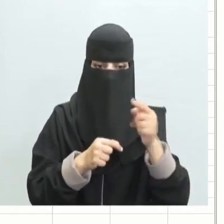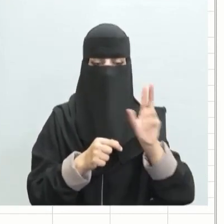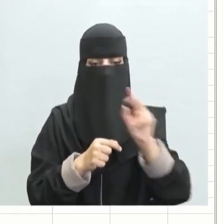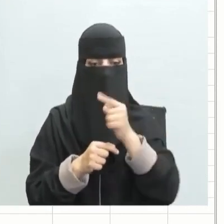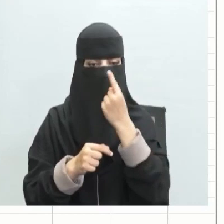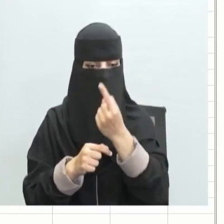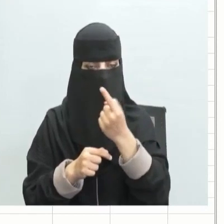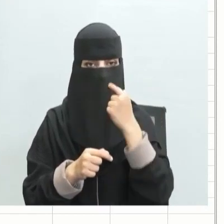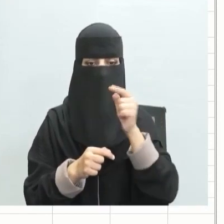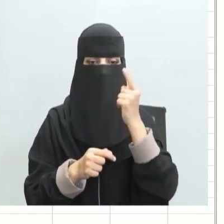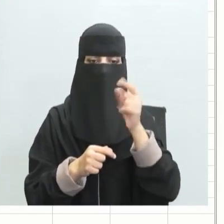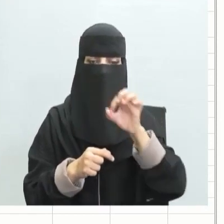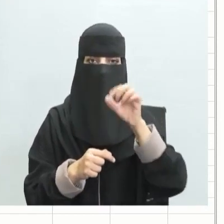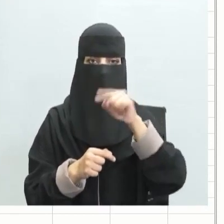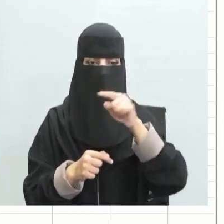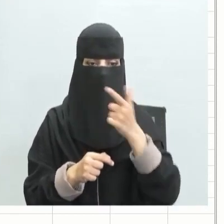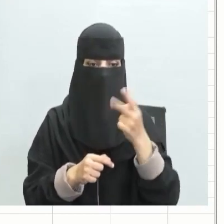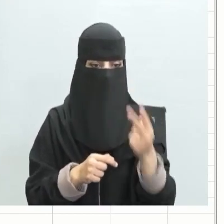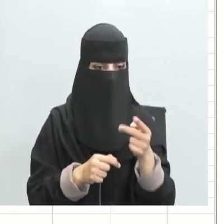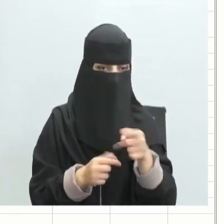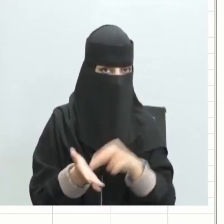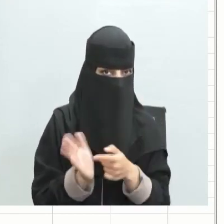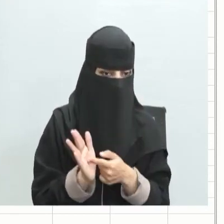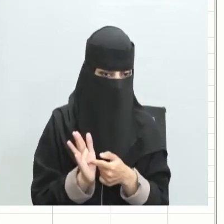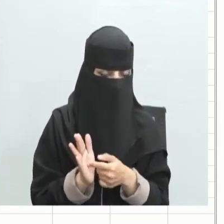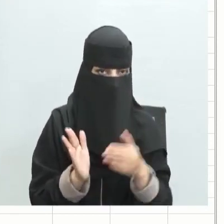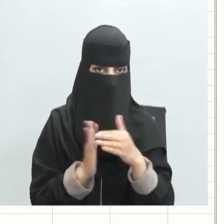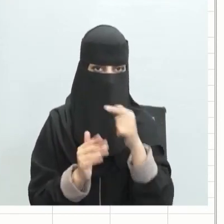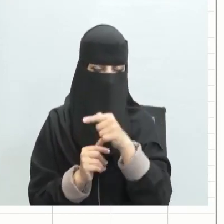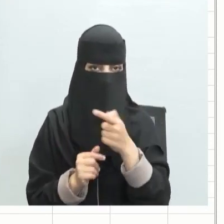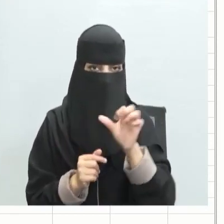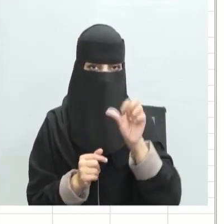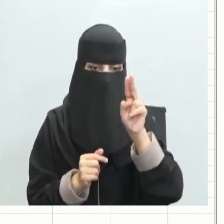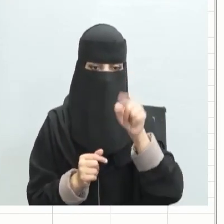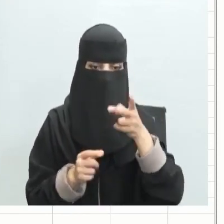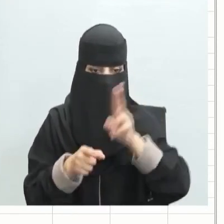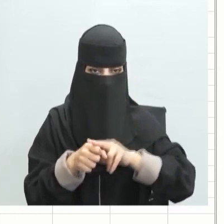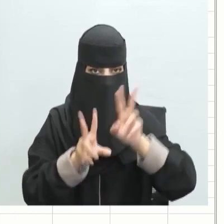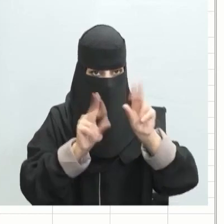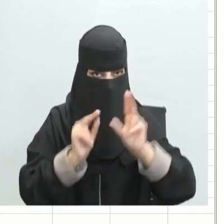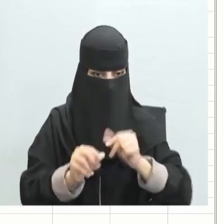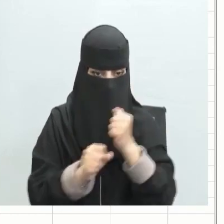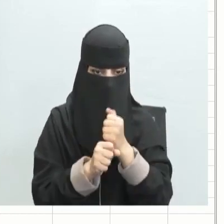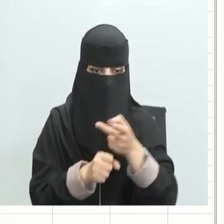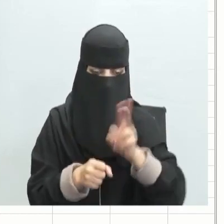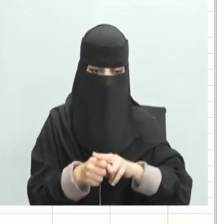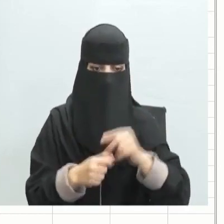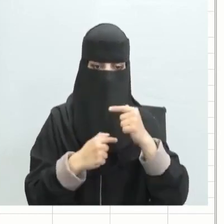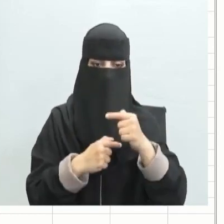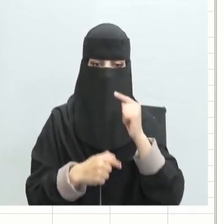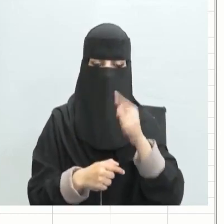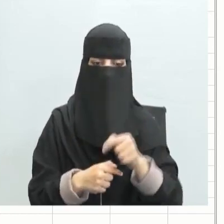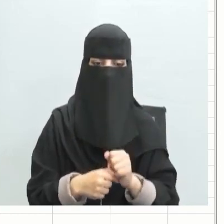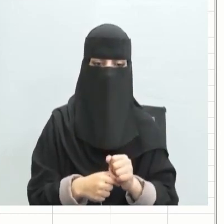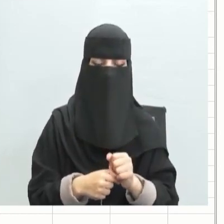1.41 4 ا طيب لو كان طول الضلع اين كم بيصير طول الوتر نحسب نفس الطريقه خلنا نعيدها نقول يساوي